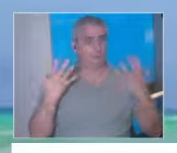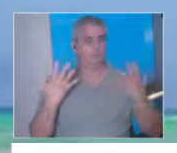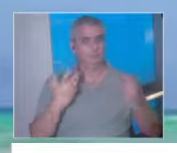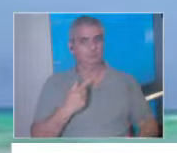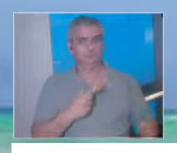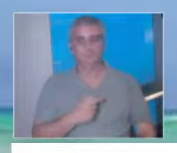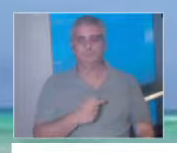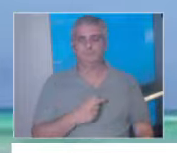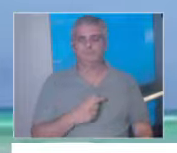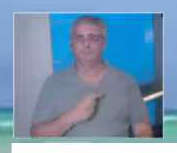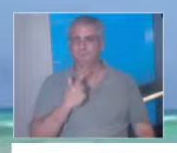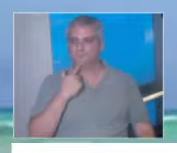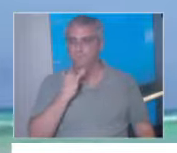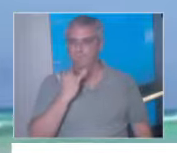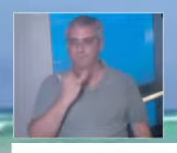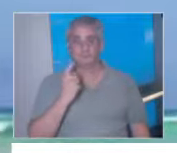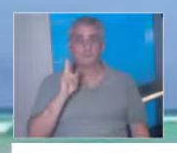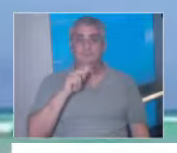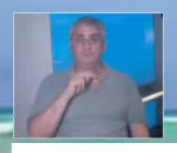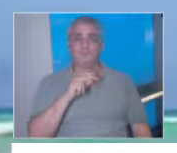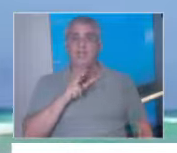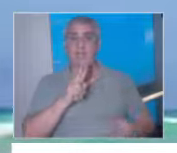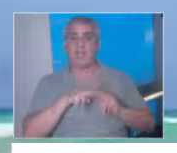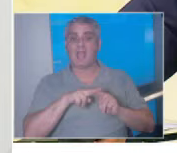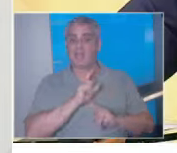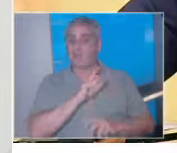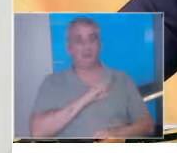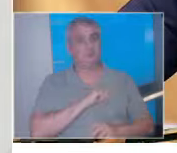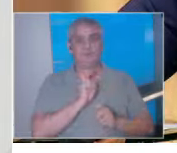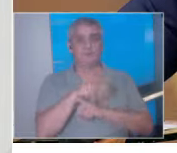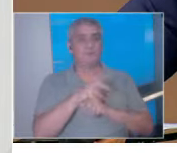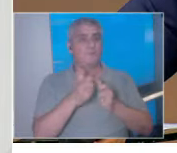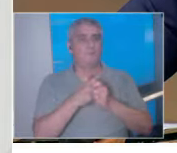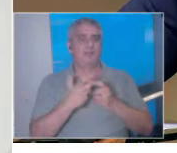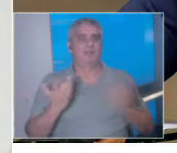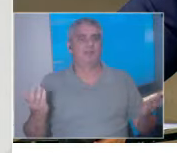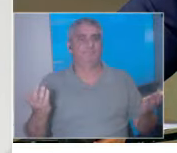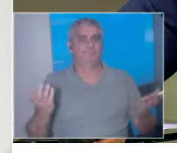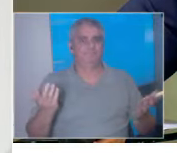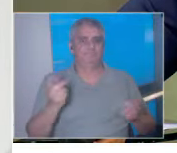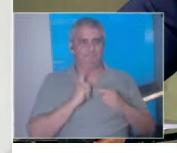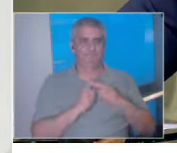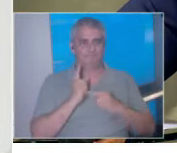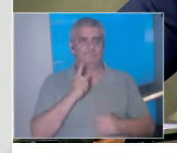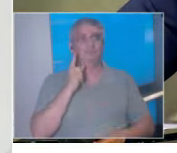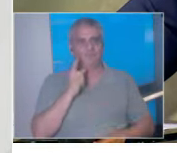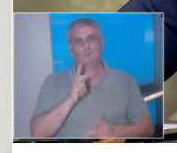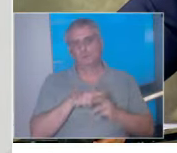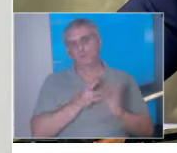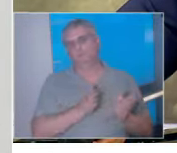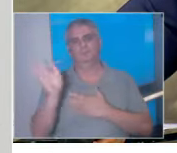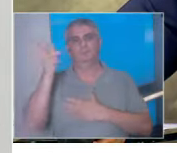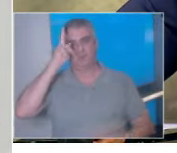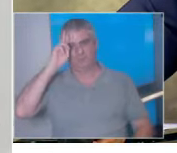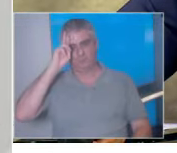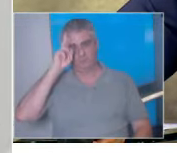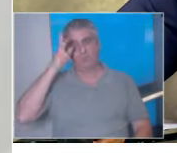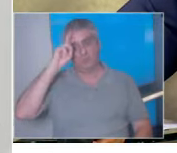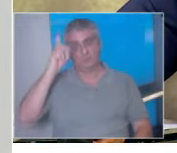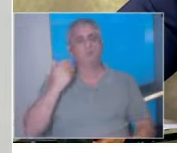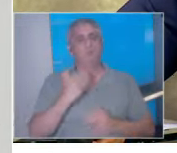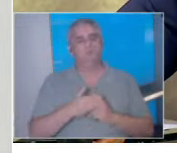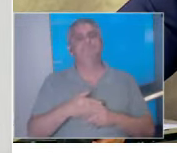קטנה. ולא הסכימו אחר כך לתת לו להיכנס הלאה. אחר כך למפלגה. כן. בדיוק, ולכן הוא פנה לליכוד. בליכוד